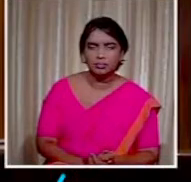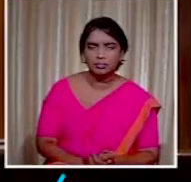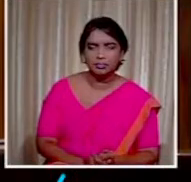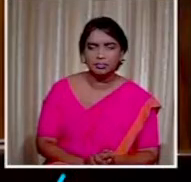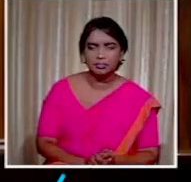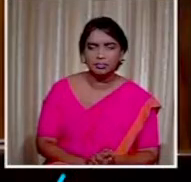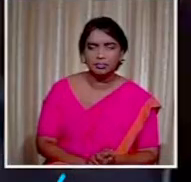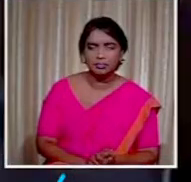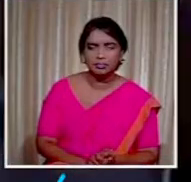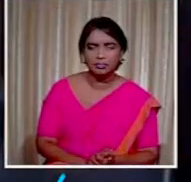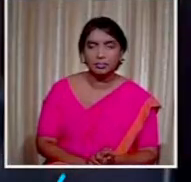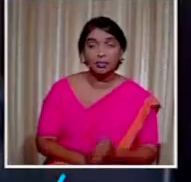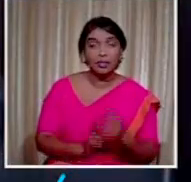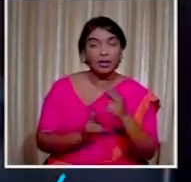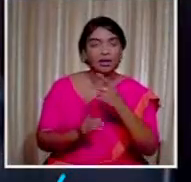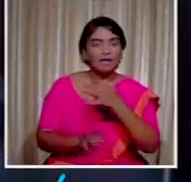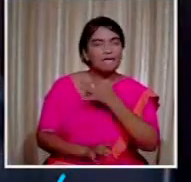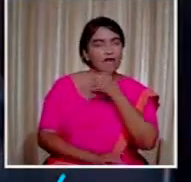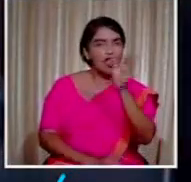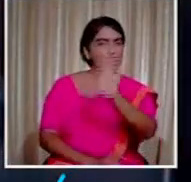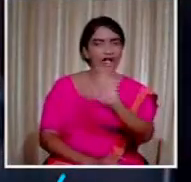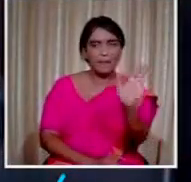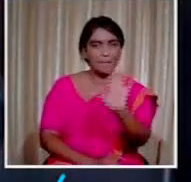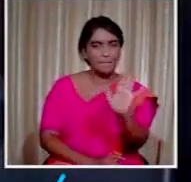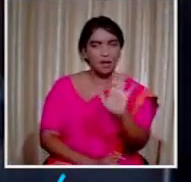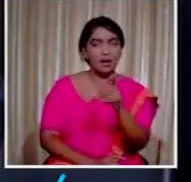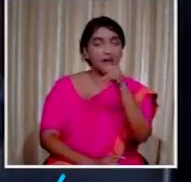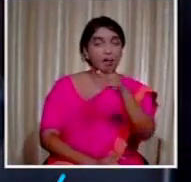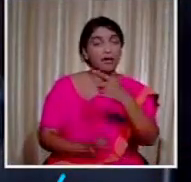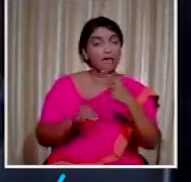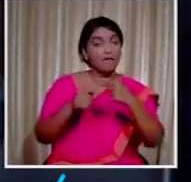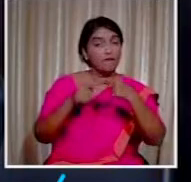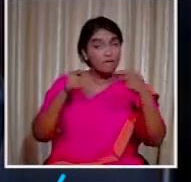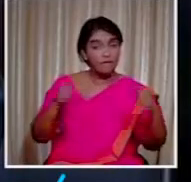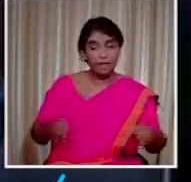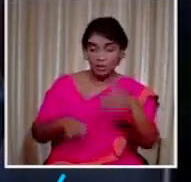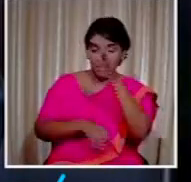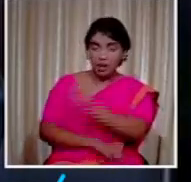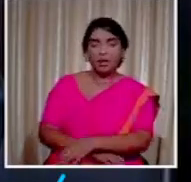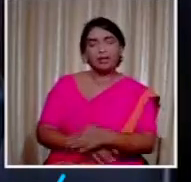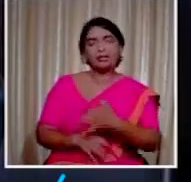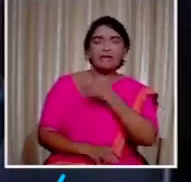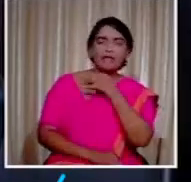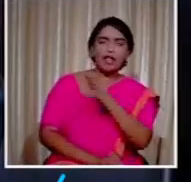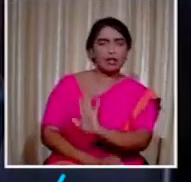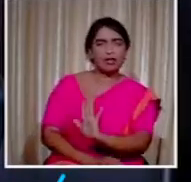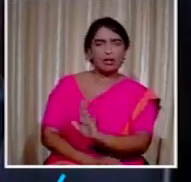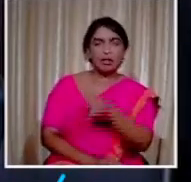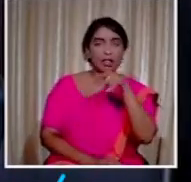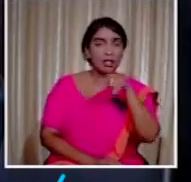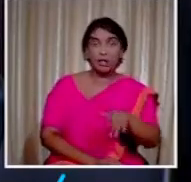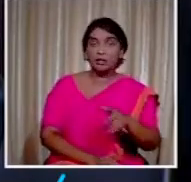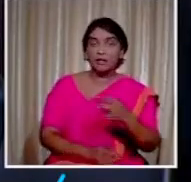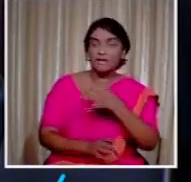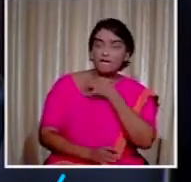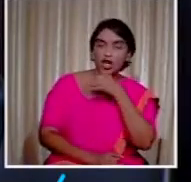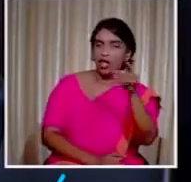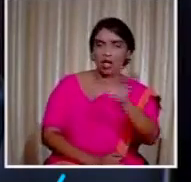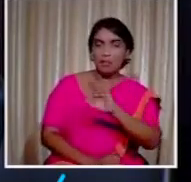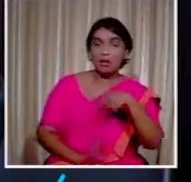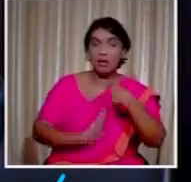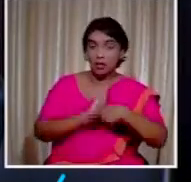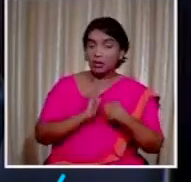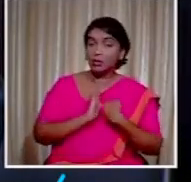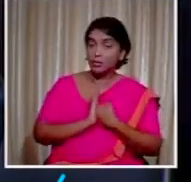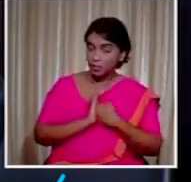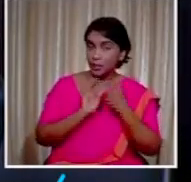අද කිව්ව විදිහට උත්තර දෙන්න. මිස්ටර් බීන්ගේ තත්ත්වය හොඳයි. ඔබතුමා විපක්ෂේ මෙන්න මේ පුටුවේ වාඩි වෙලා ඉන්න. ඔබතුමා දැන් මිස්ටර් බීන් වෙන්න එපා. ඔබතුමා රටේ ගරු